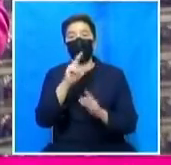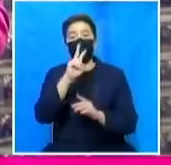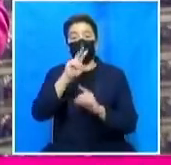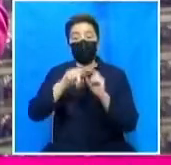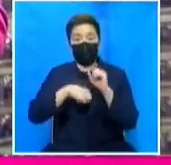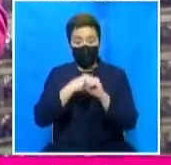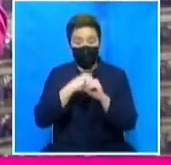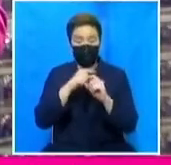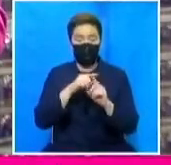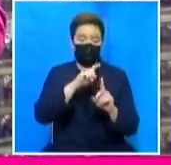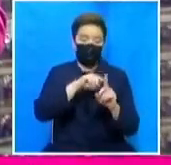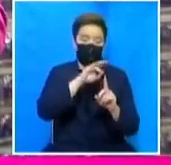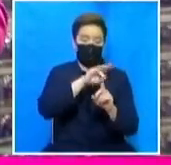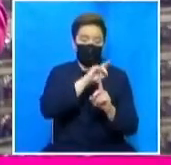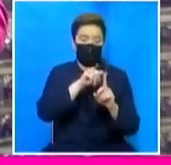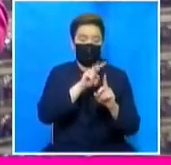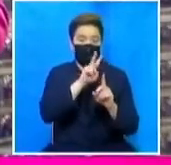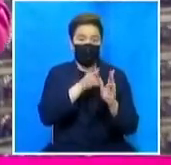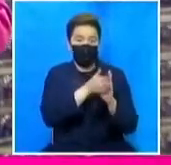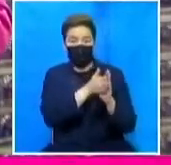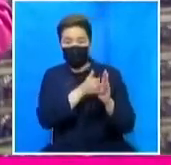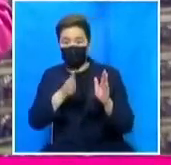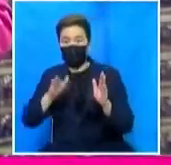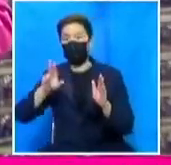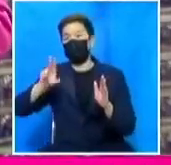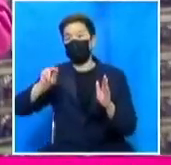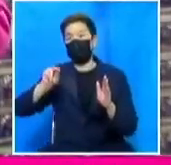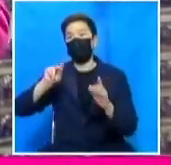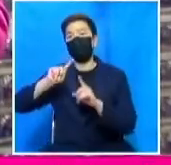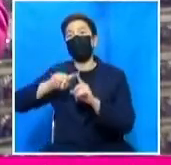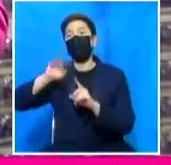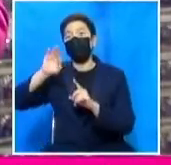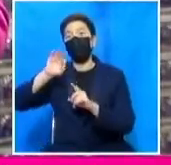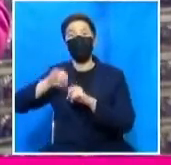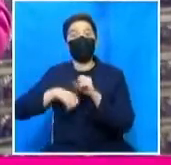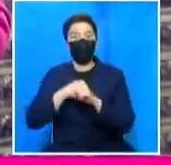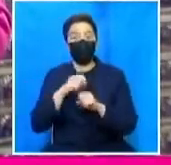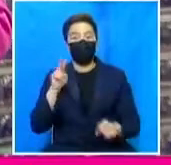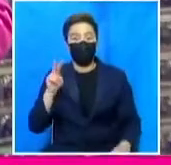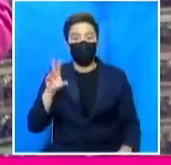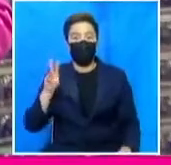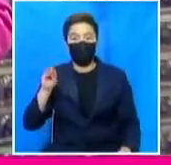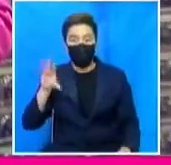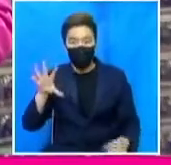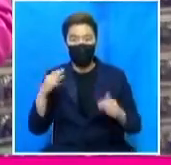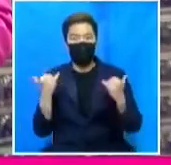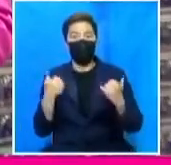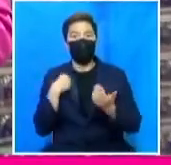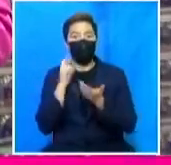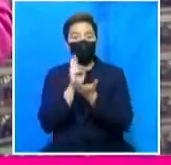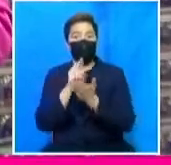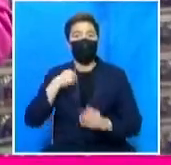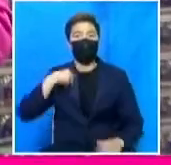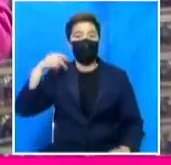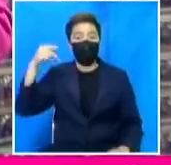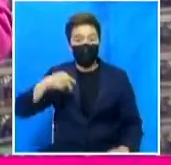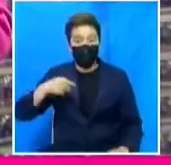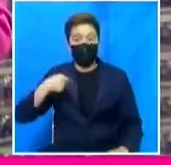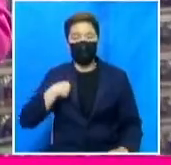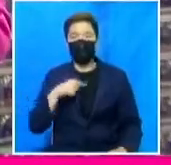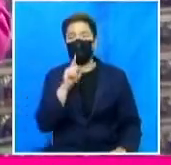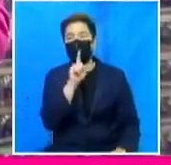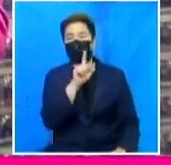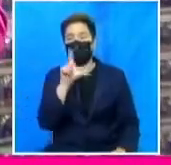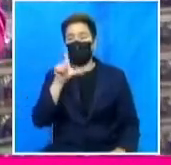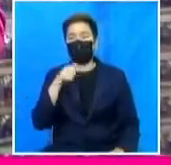คม2565ถึงวันที่30กันยายน2565จะได้ลุ้นรางวัลพิเศษรางวัลละ1ล้าน